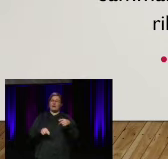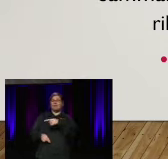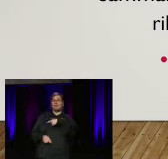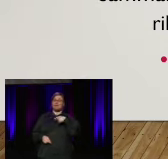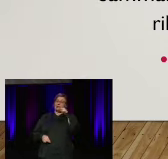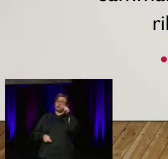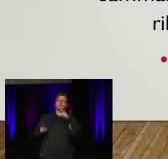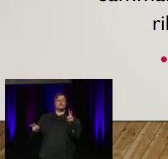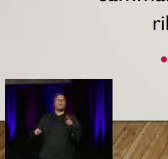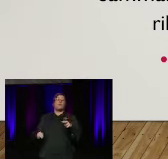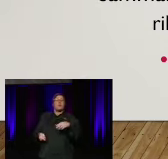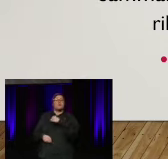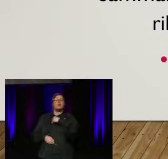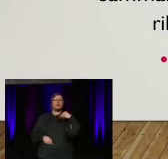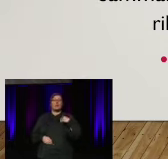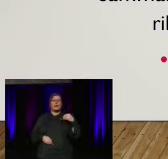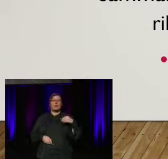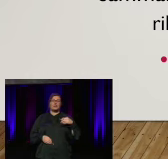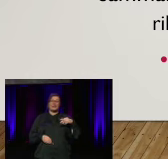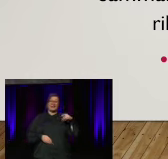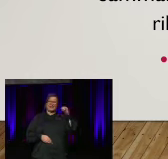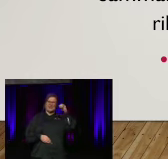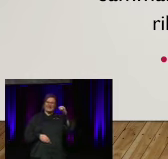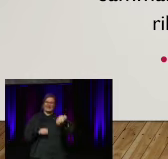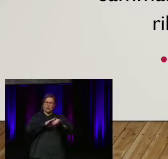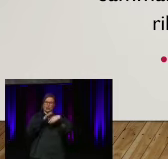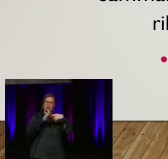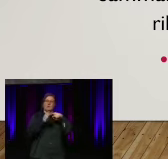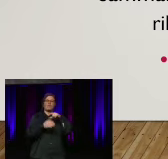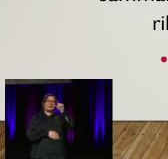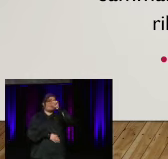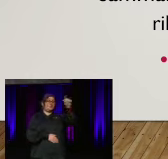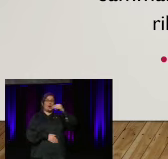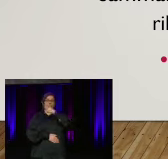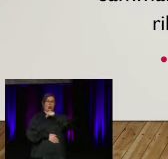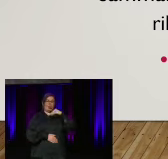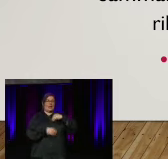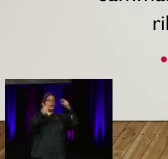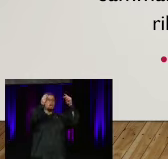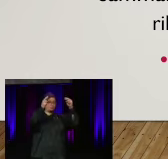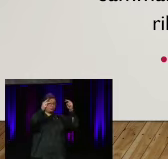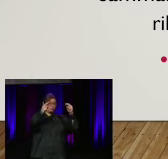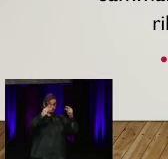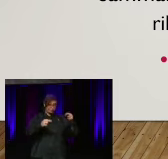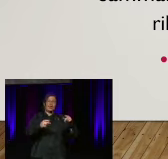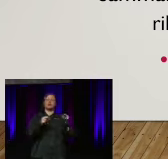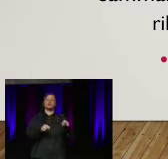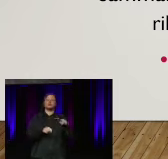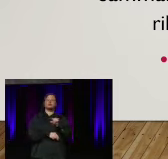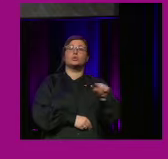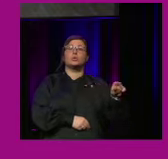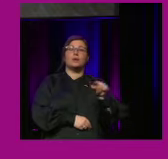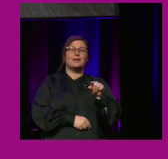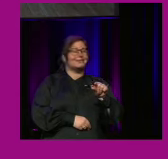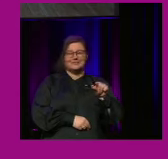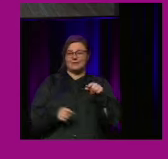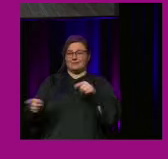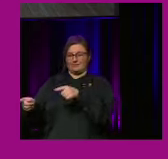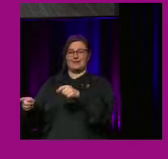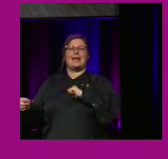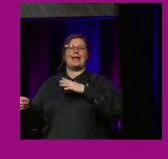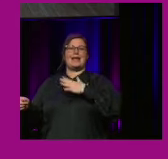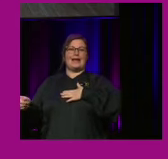I grundlagen så fanns det en rubrik myndigheter och bland myndigheter så låg också domstolarna. Nu har man ju fått en egen rubrik